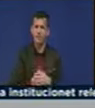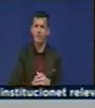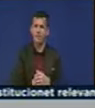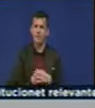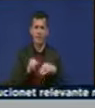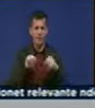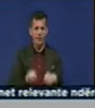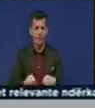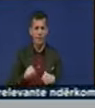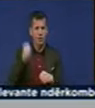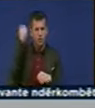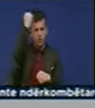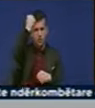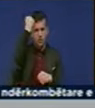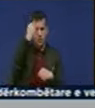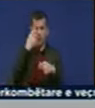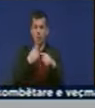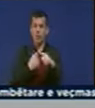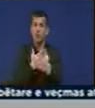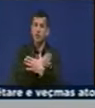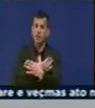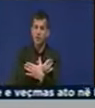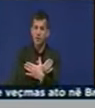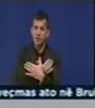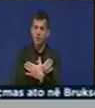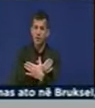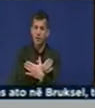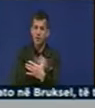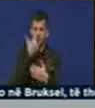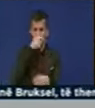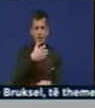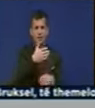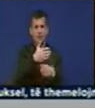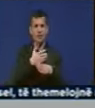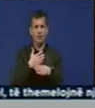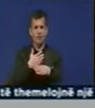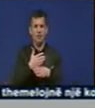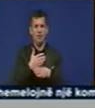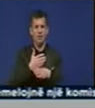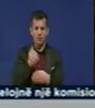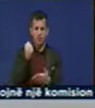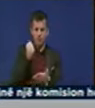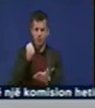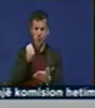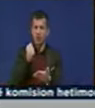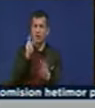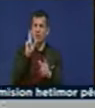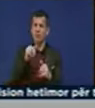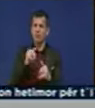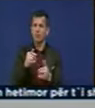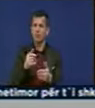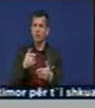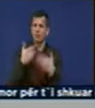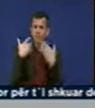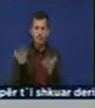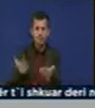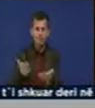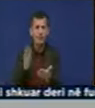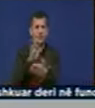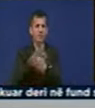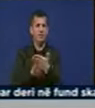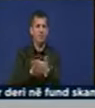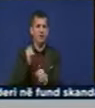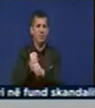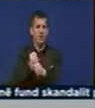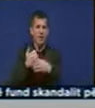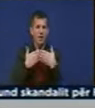qeverinë e Republikës së Kosovës dhe atë të Shqipërisë për ndihmën, fondet që na siguruan, na dhuruan për të funksionuar, për